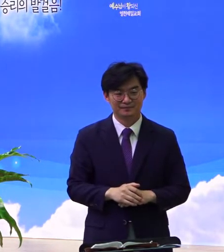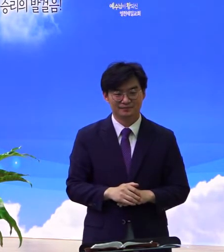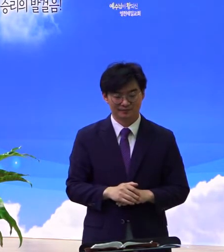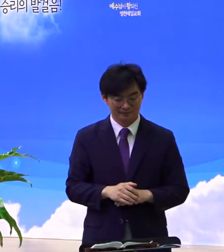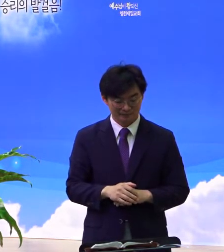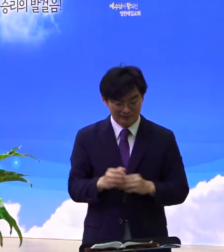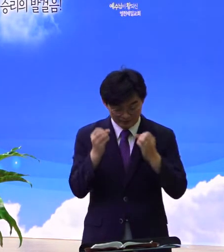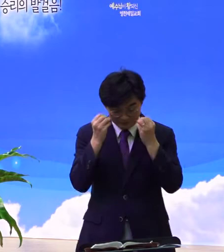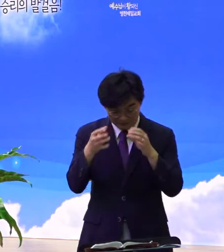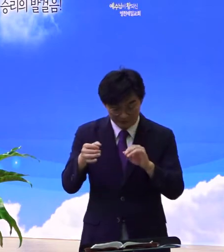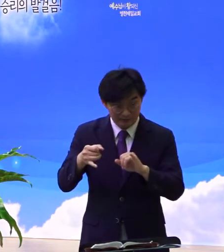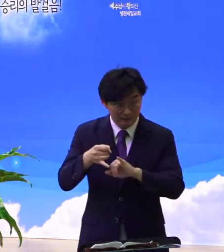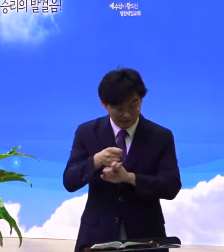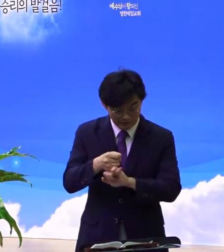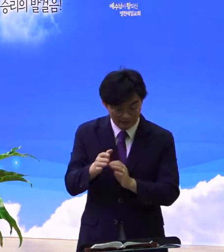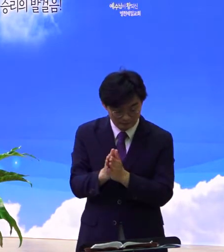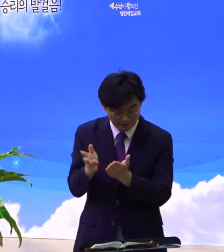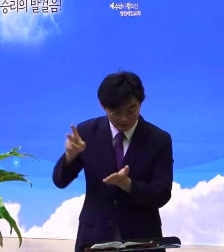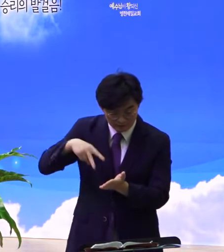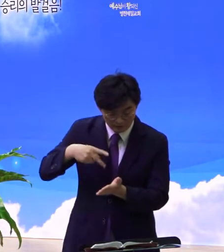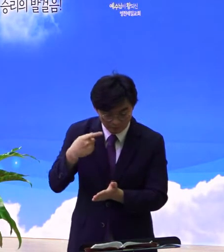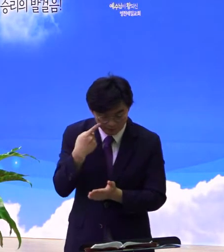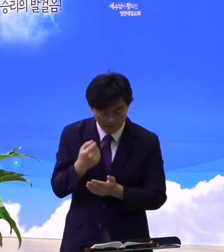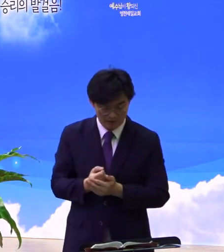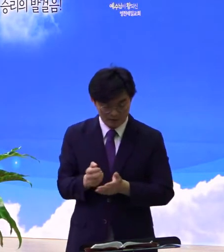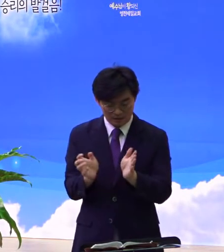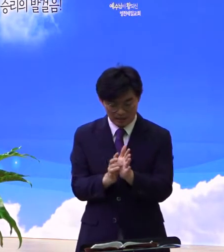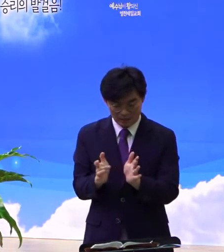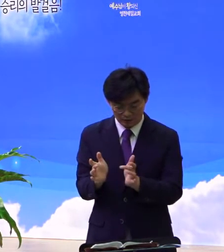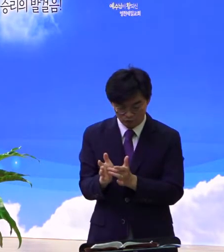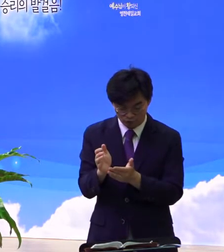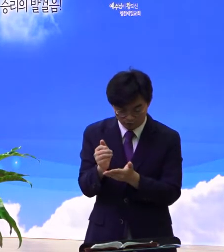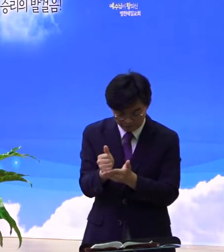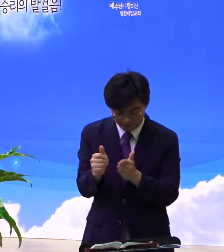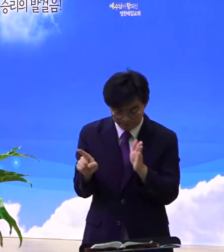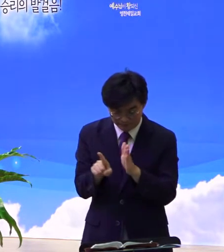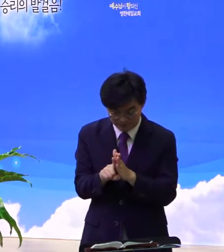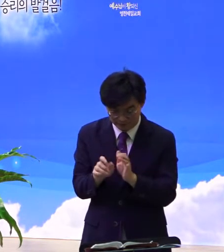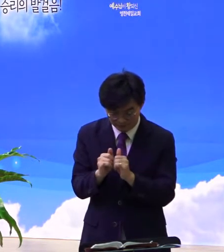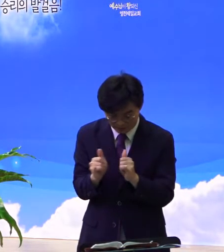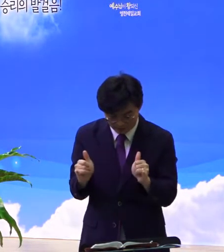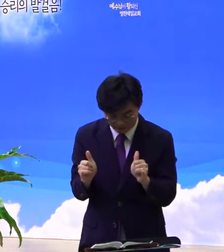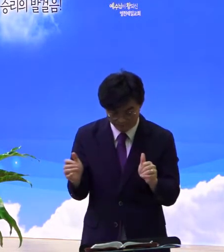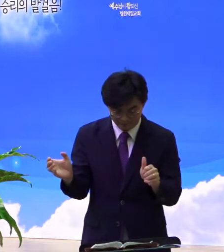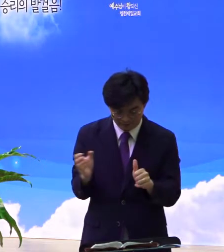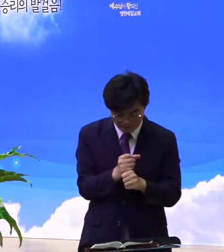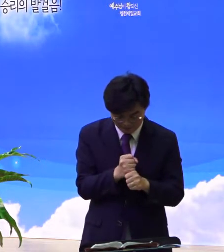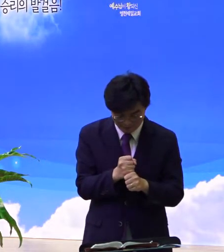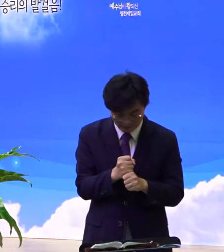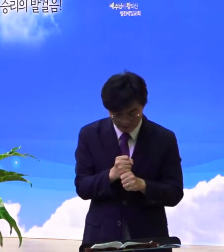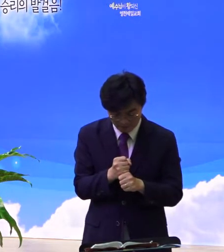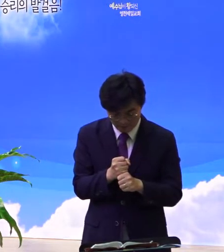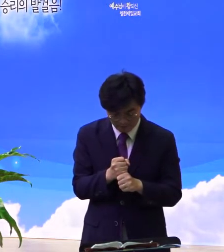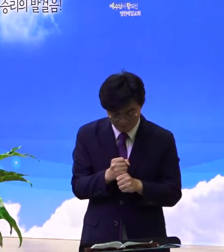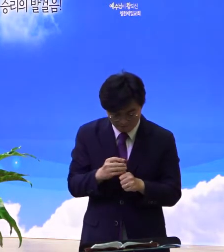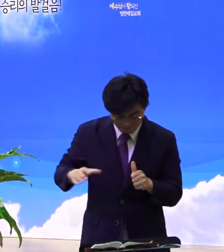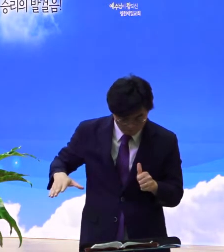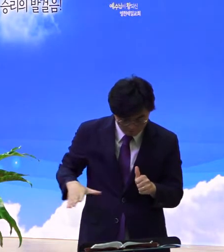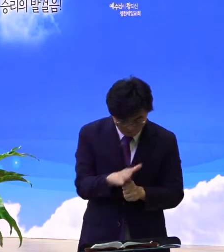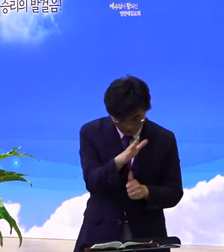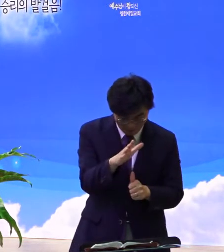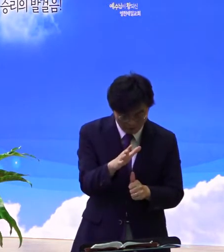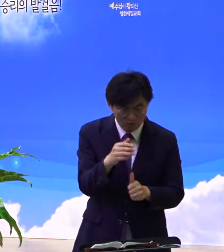신약성경에 와보면 예수 믿는 사람을 잡아서 핍박하려고 했던